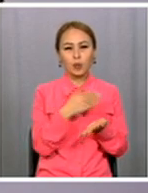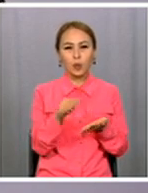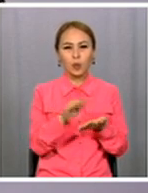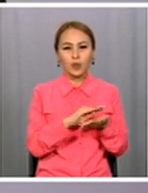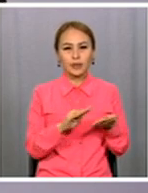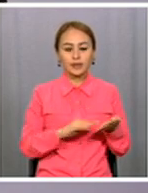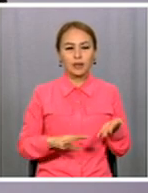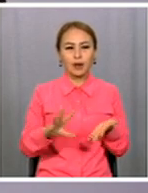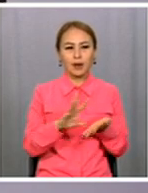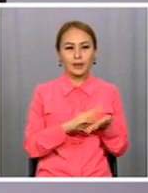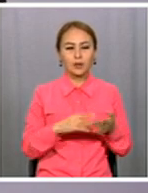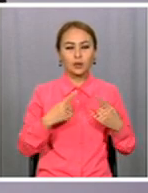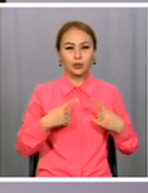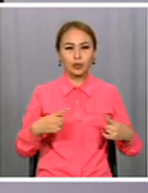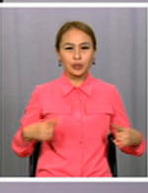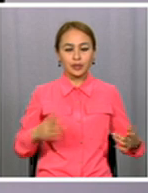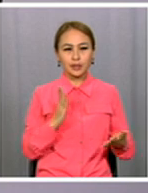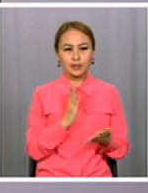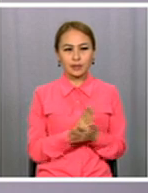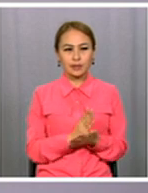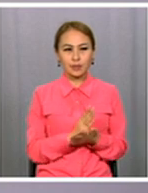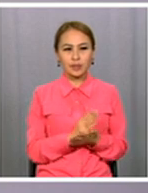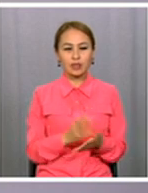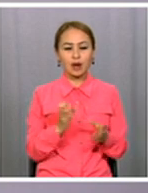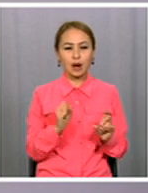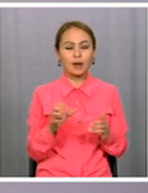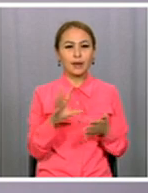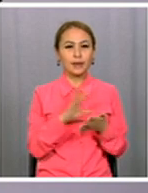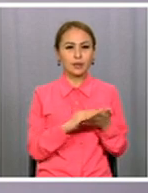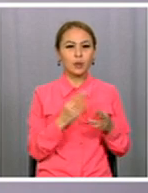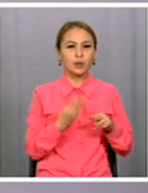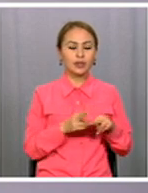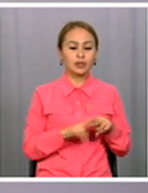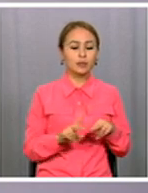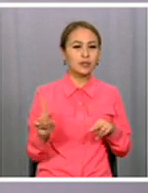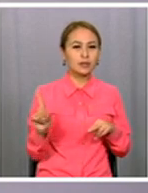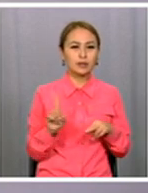қайталаудың түрлерін кездестіреміз. Ал қайталау дегеніміз не?